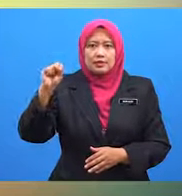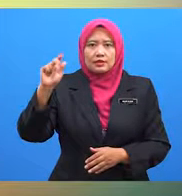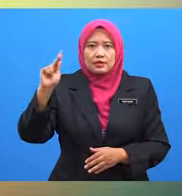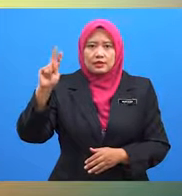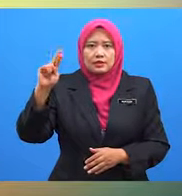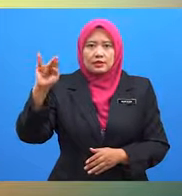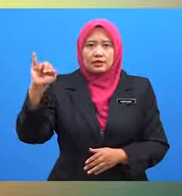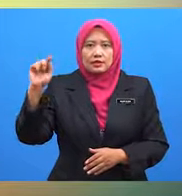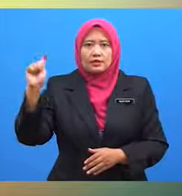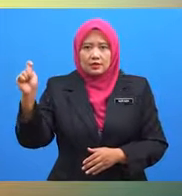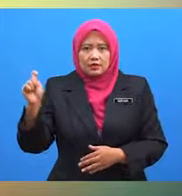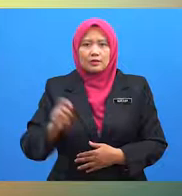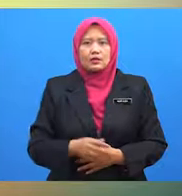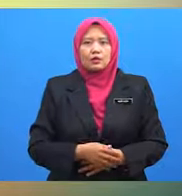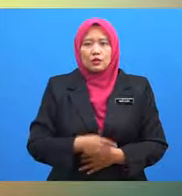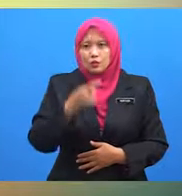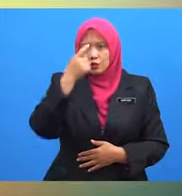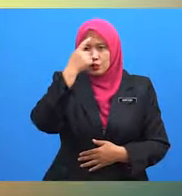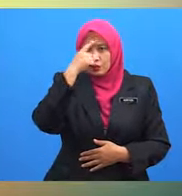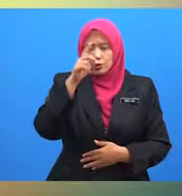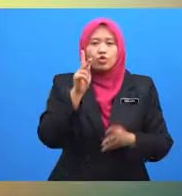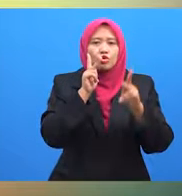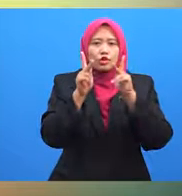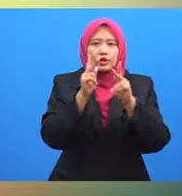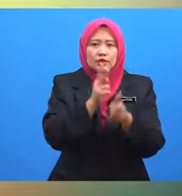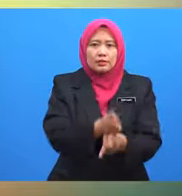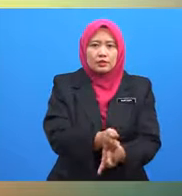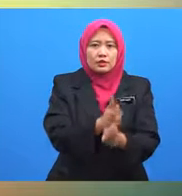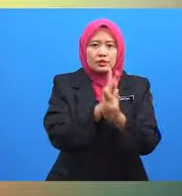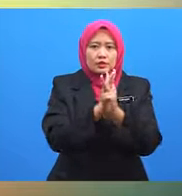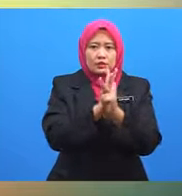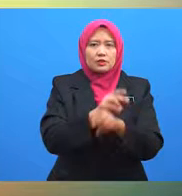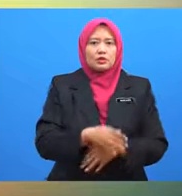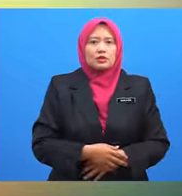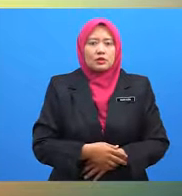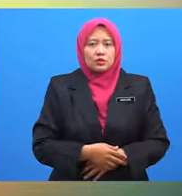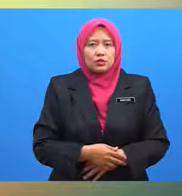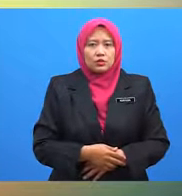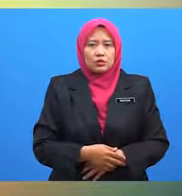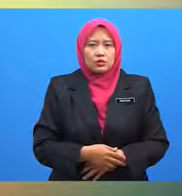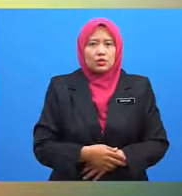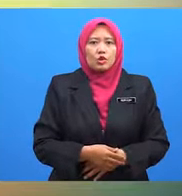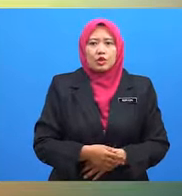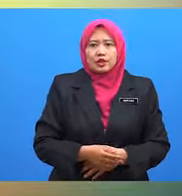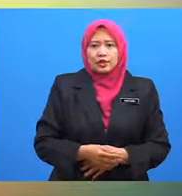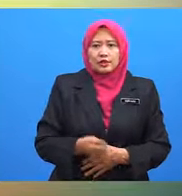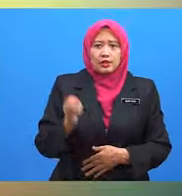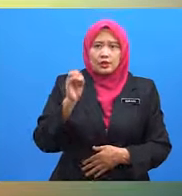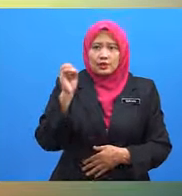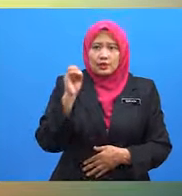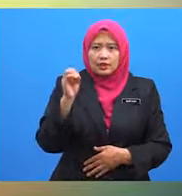yang sesuai untuk memperkatakan konsep baharu yang dibawa oleh kebudayaan